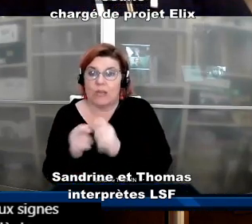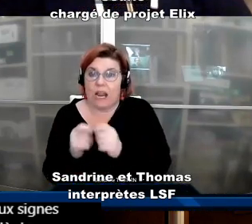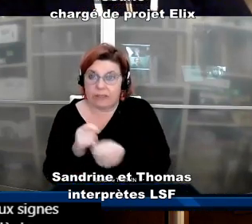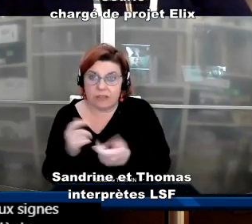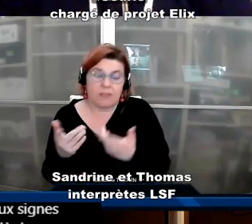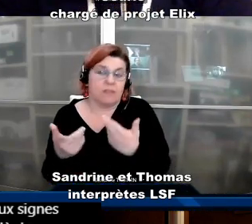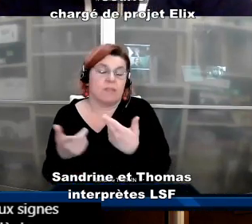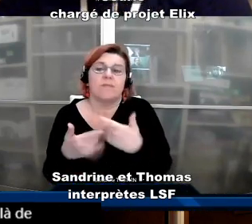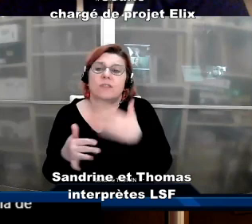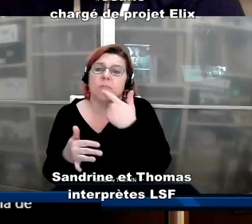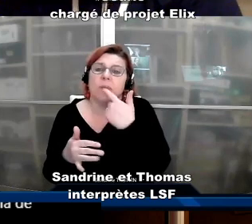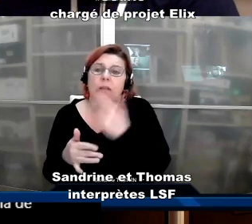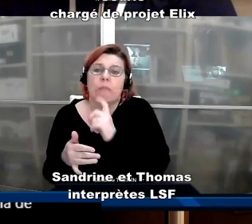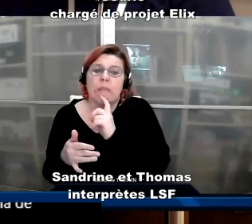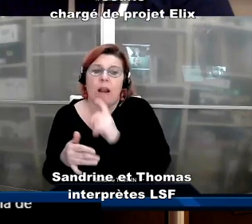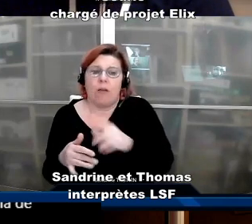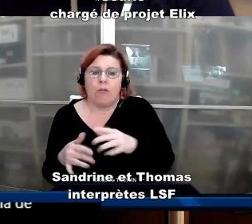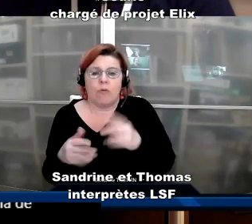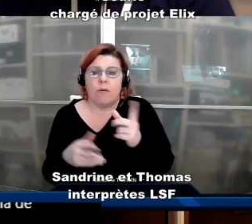tout à fait.